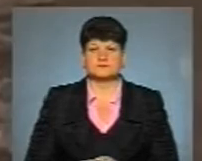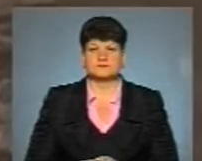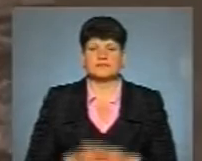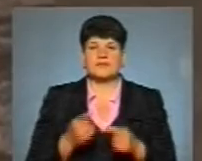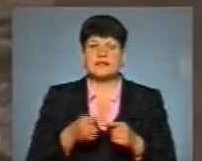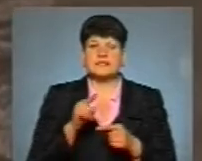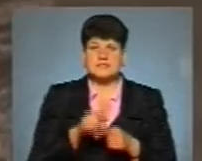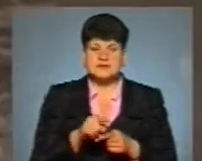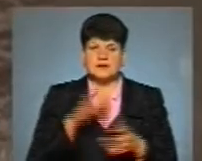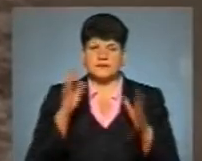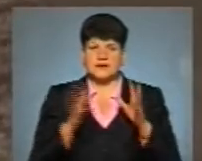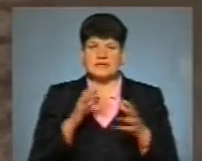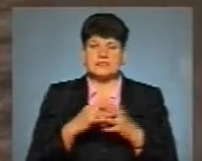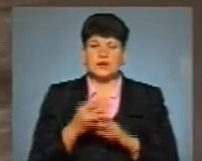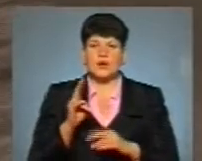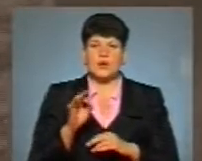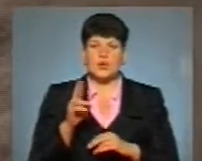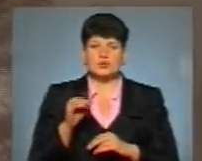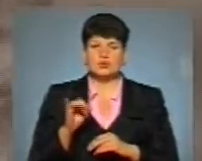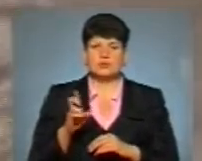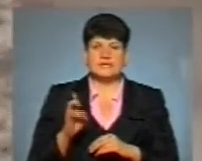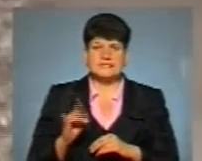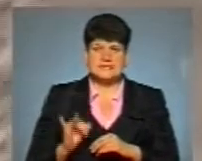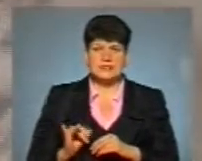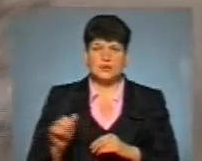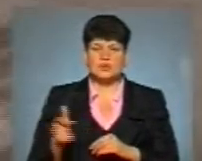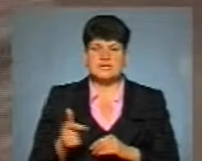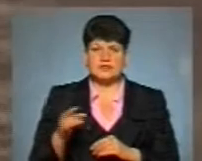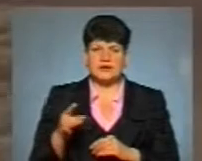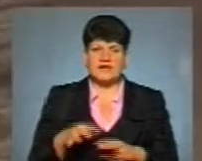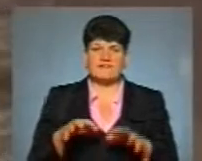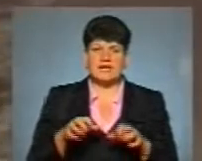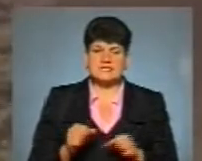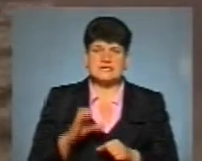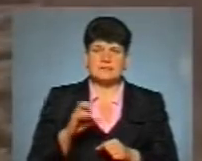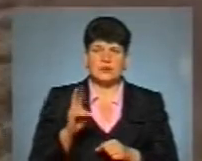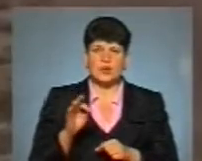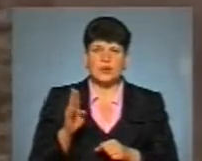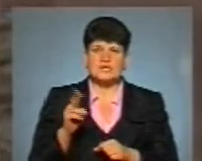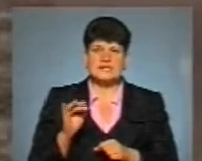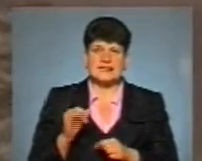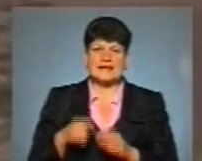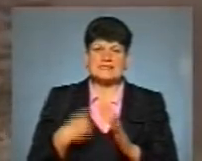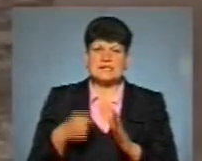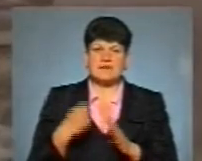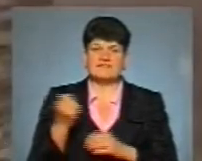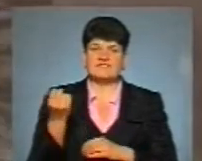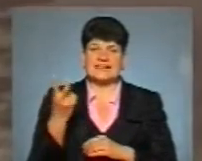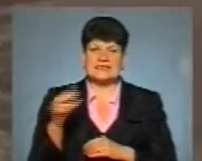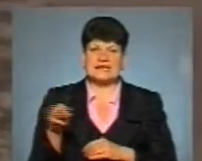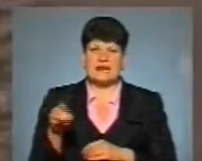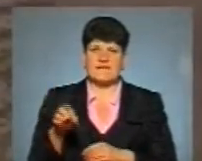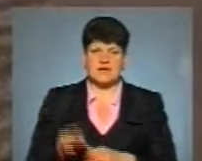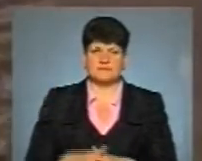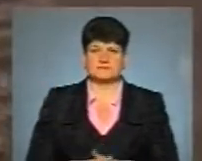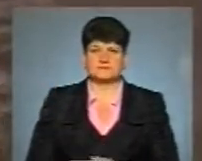Це кадри буревію в селі Коцюбинці Гусятинського району, які власник агрофірми Степан Коціра відзняв 12 травня.